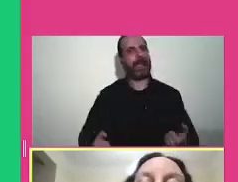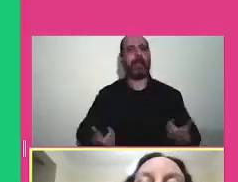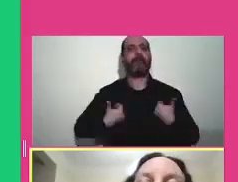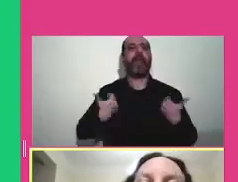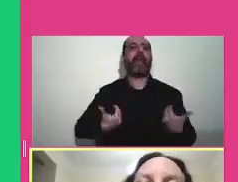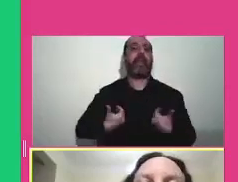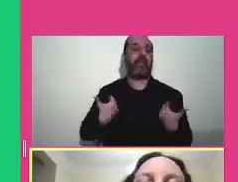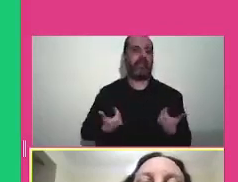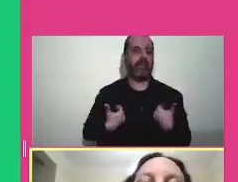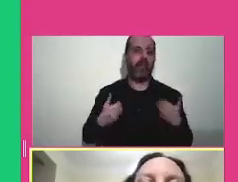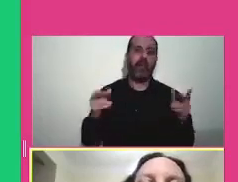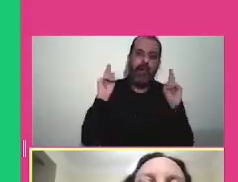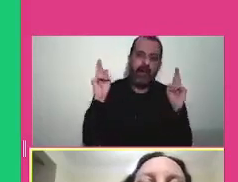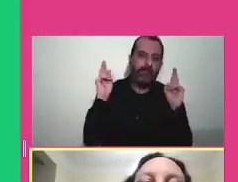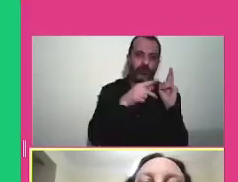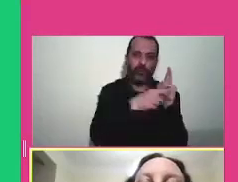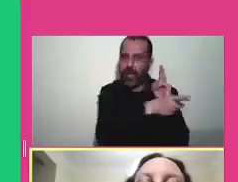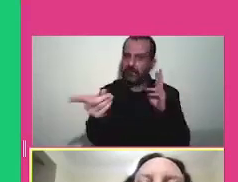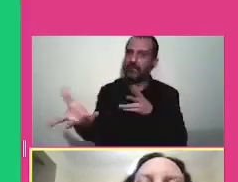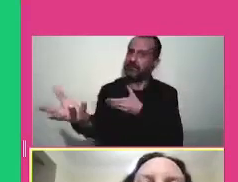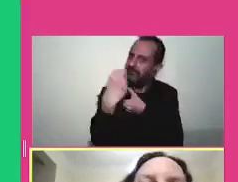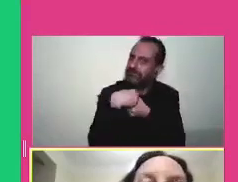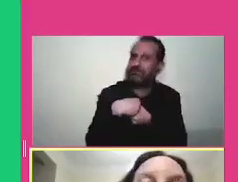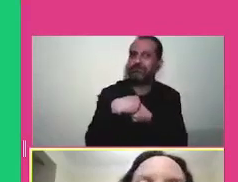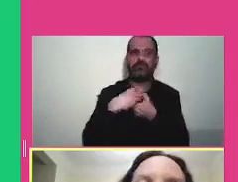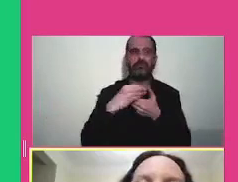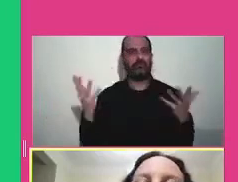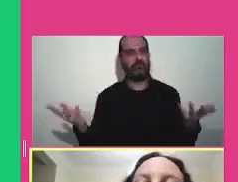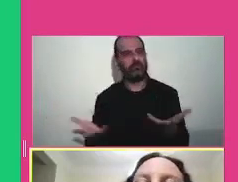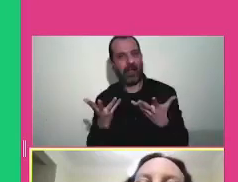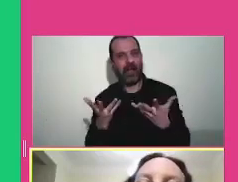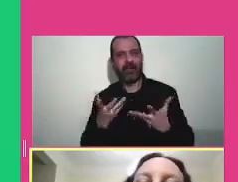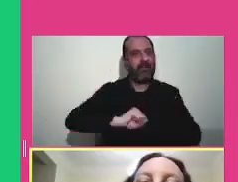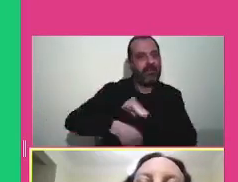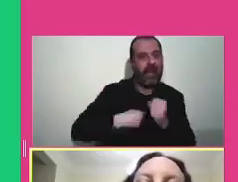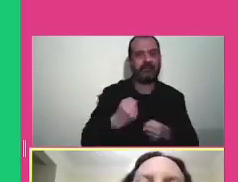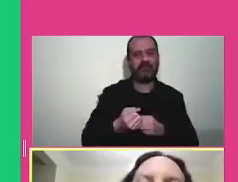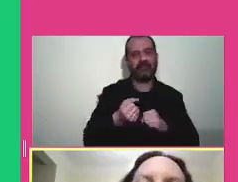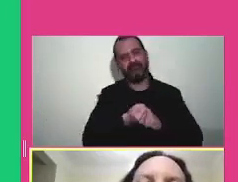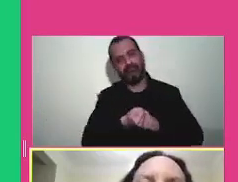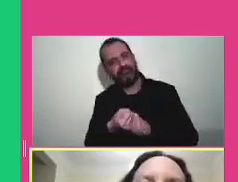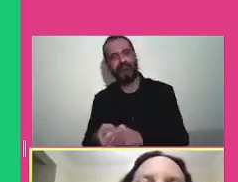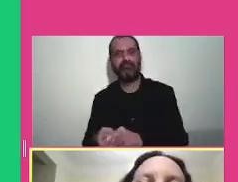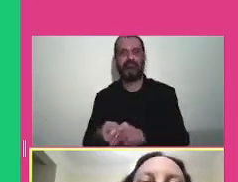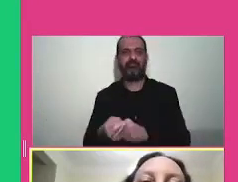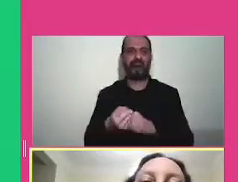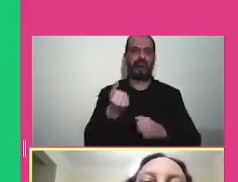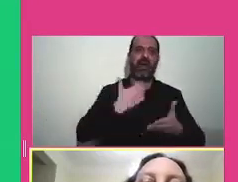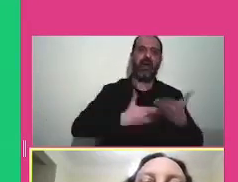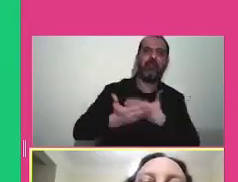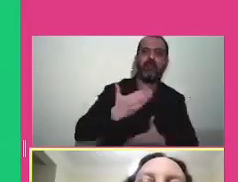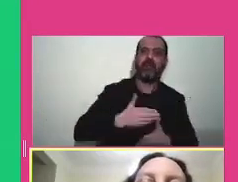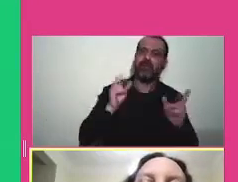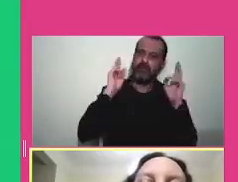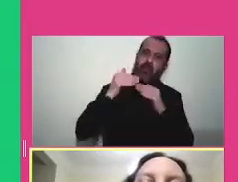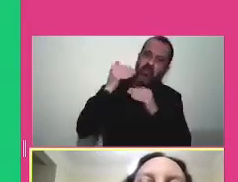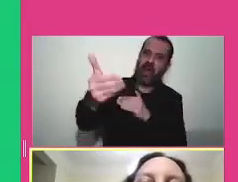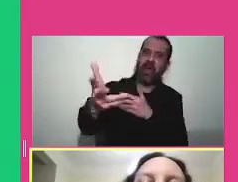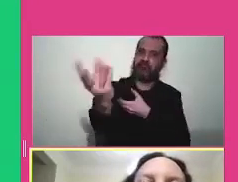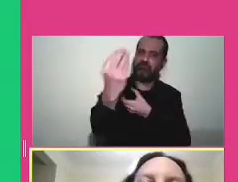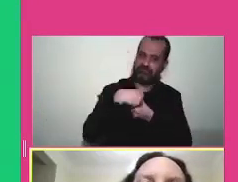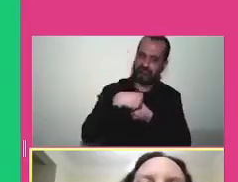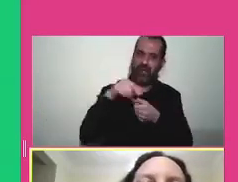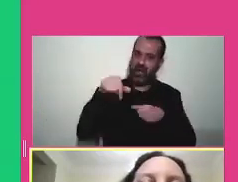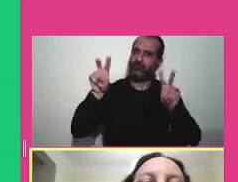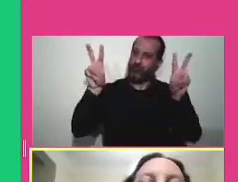ελπίζω να μπείτε κι εσείς σε μια δράση συνηγορίας για θέματα αναπηρίας που κάνουμε μέσα από το έργο Legends